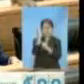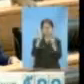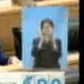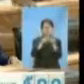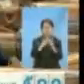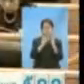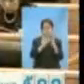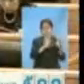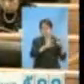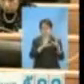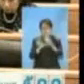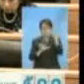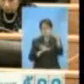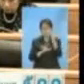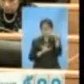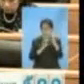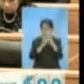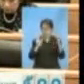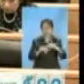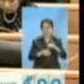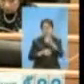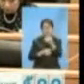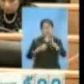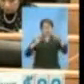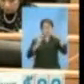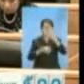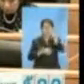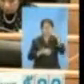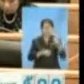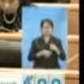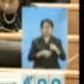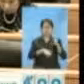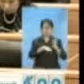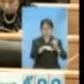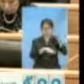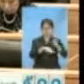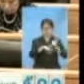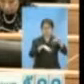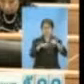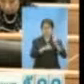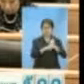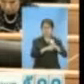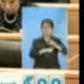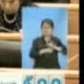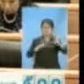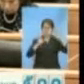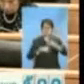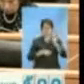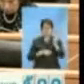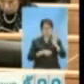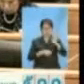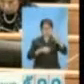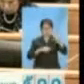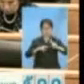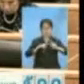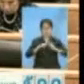ท่องเที่ยวมาเยอะๆเนี่ยครับบางทีรัฐบาลอาจจะลืมไปคิดว่าเป็นผลงานของรัฐบาลแต่ส่วนใหญ่จะเป็นของเอกชนผ